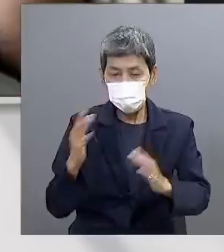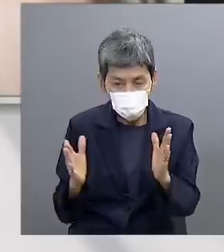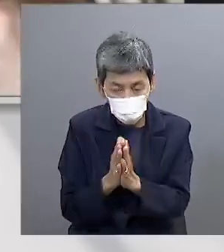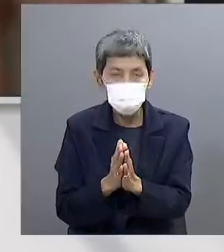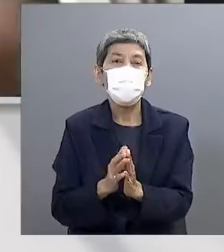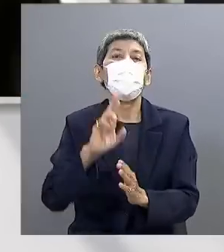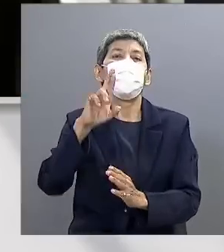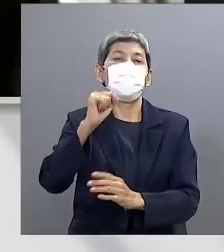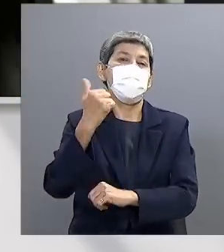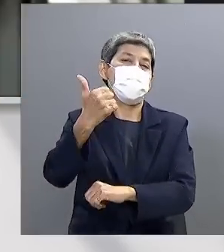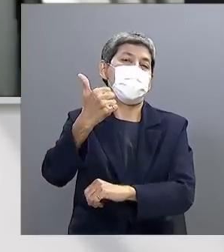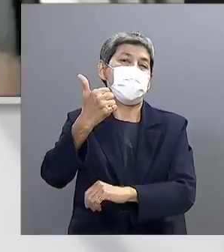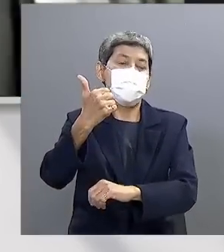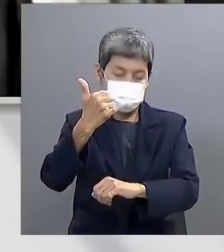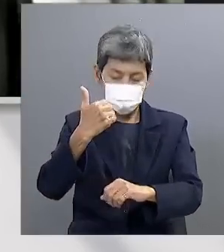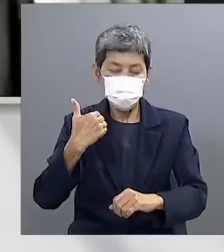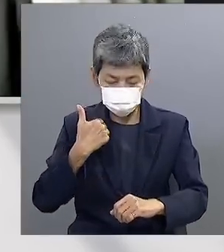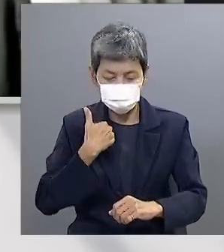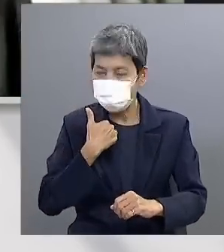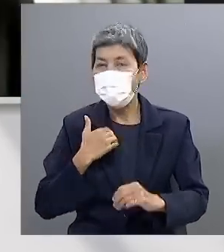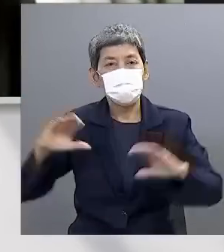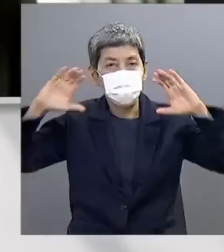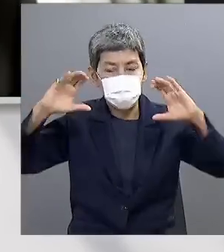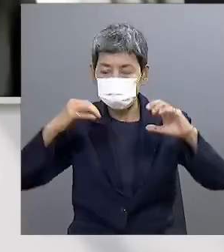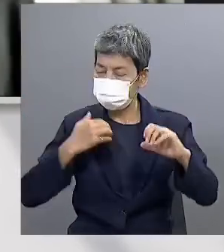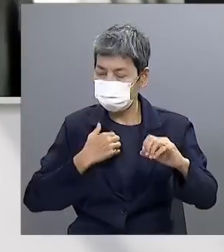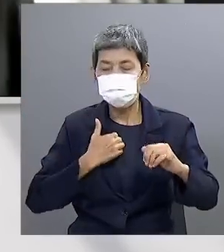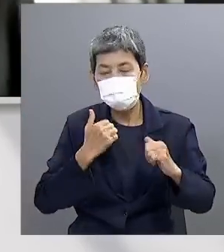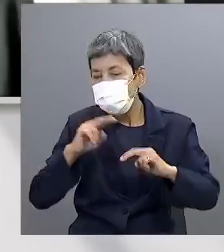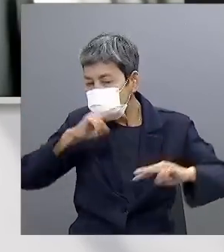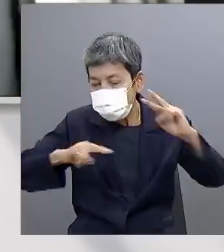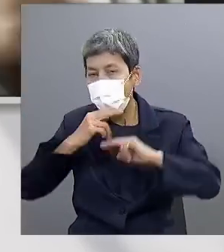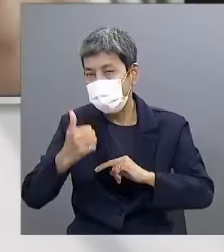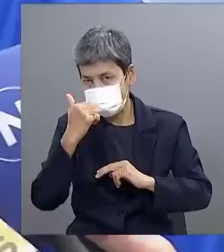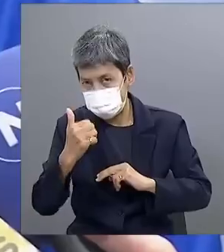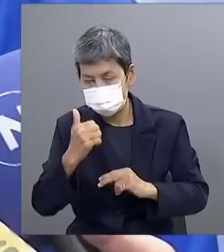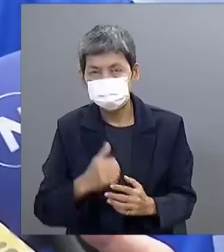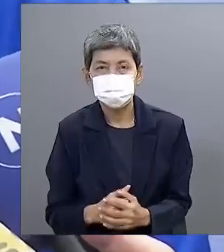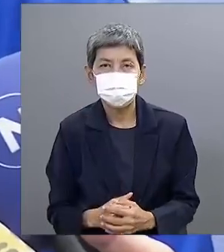ลที่จะได้มีดุลอำนาจในการทวงดุลตรวจสอบกันได้จริงๆค่ะ